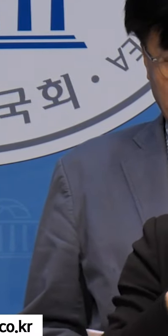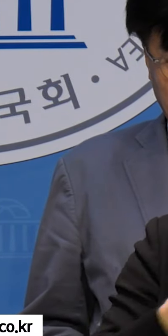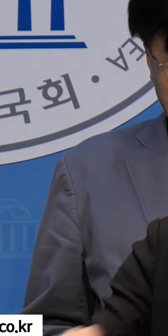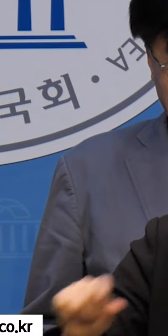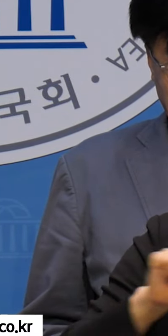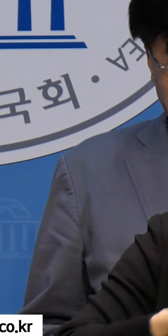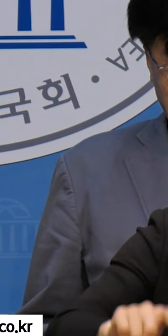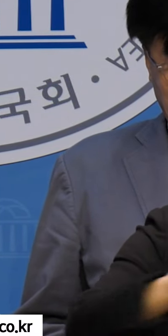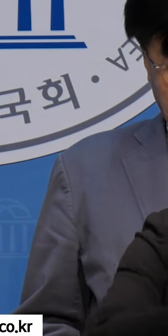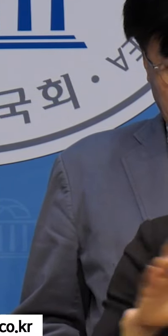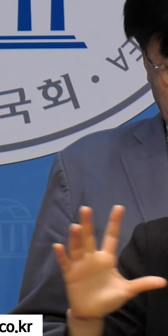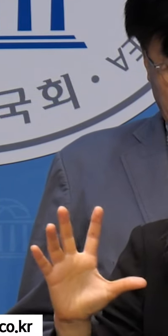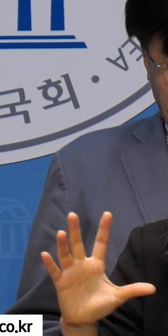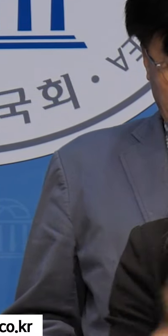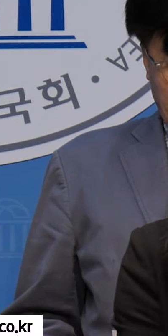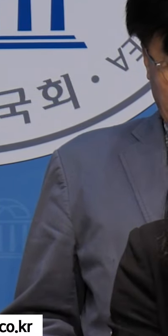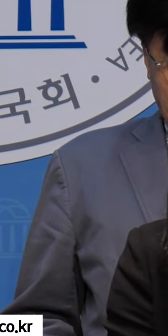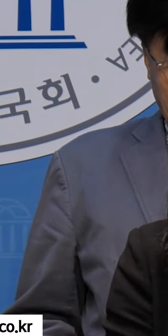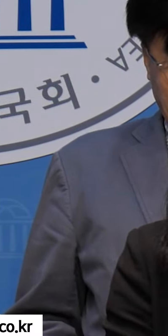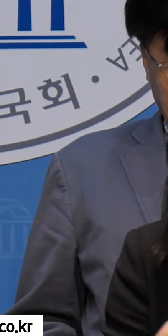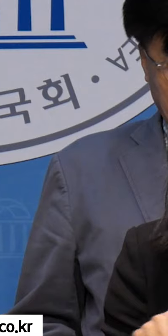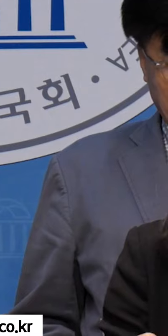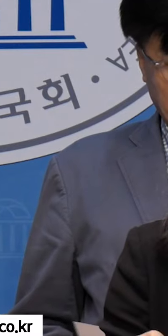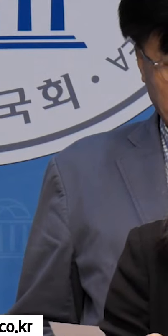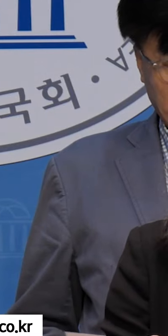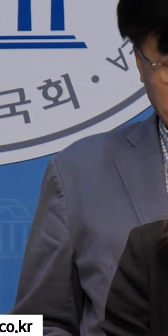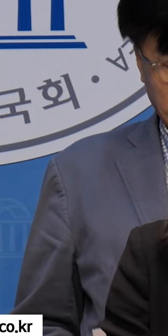더 심각해지고 있다는 것입니다.